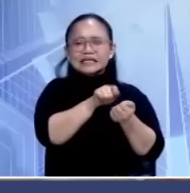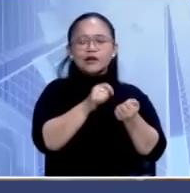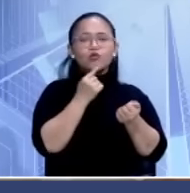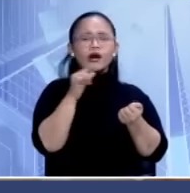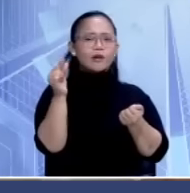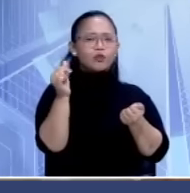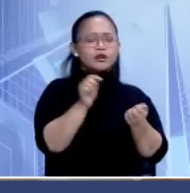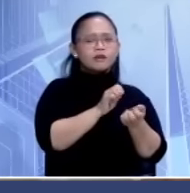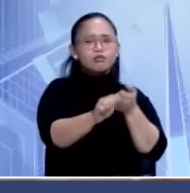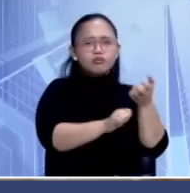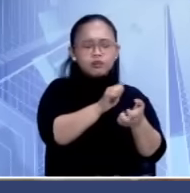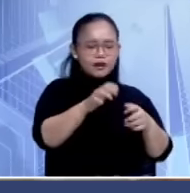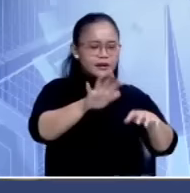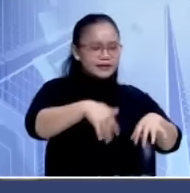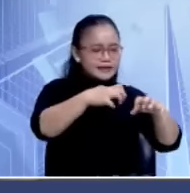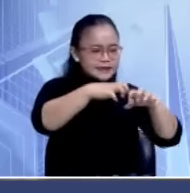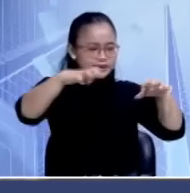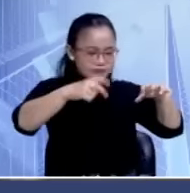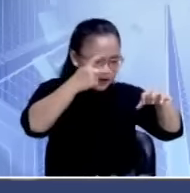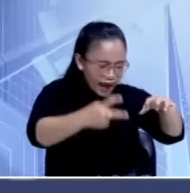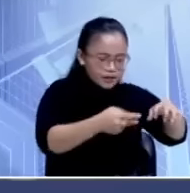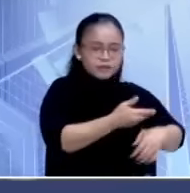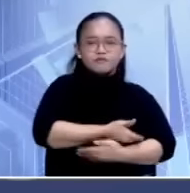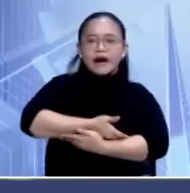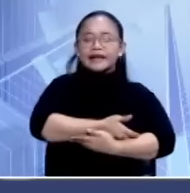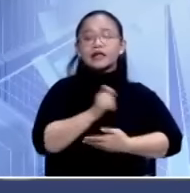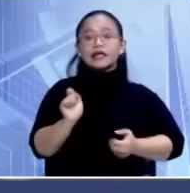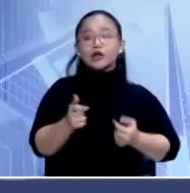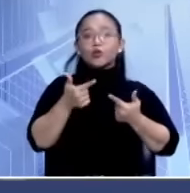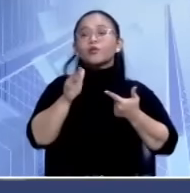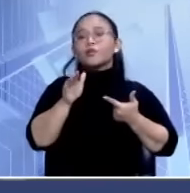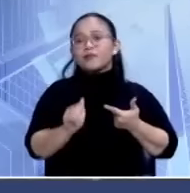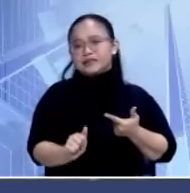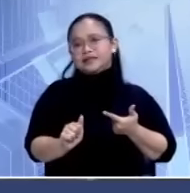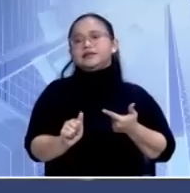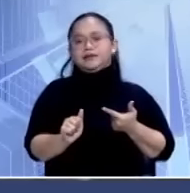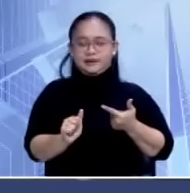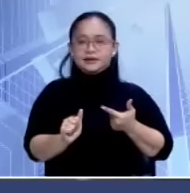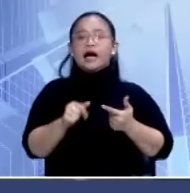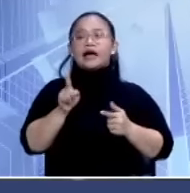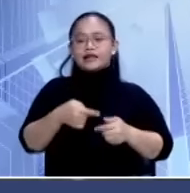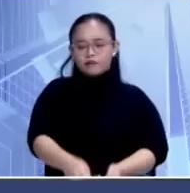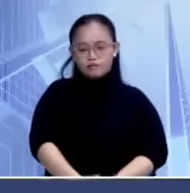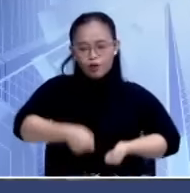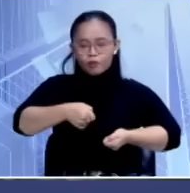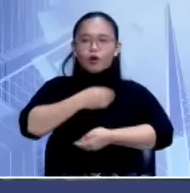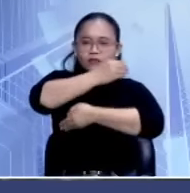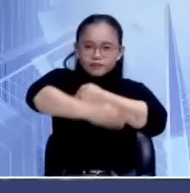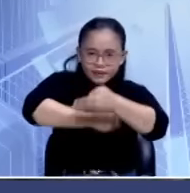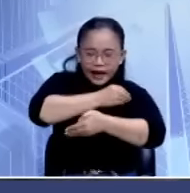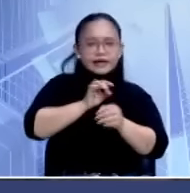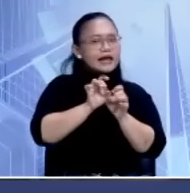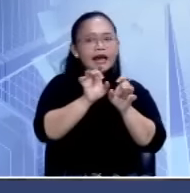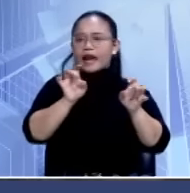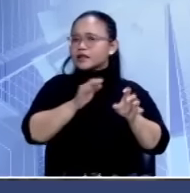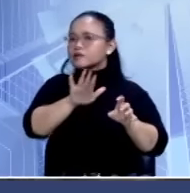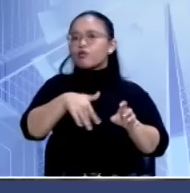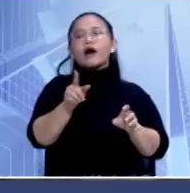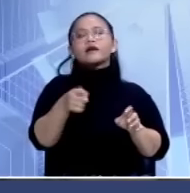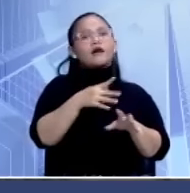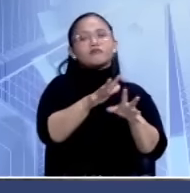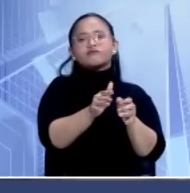putih. Saat didekati, plastik berisi bayi dalam kondisi hidup, terbungkus kain, disertai popok, bedak baju, serta kebutuhan bayi